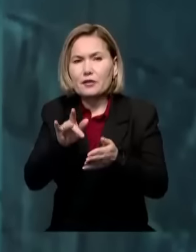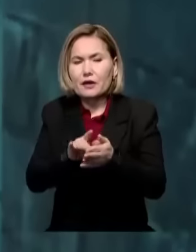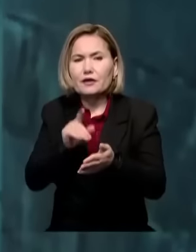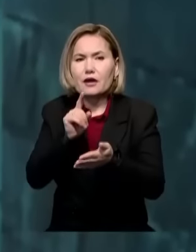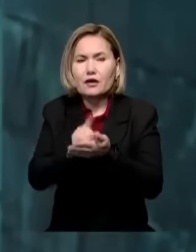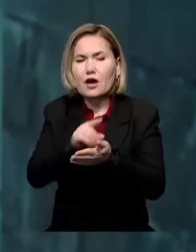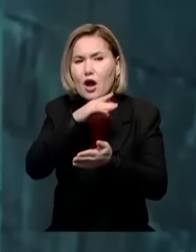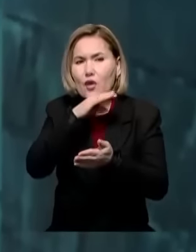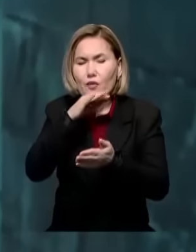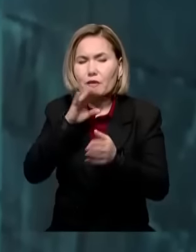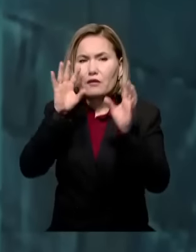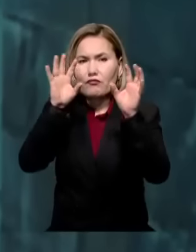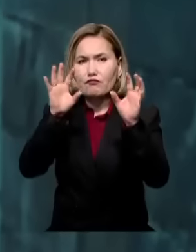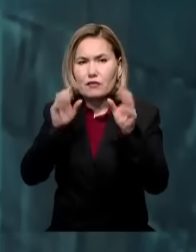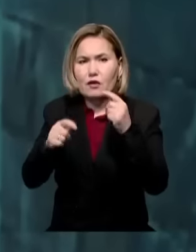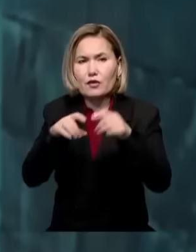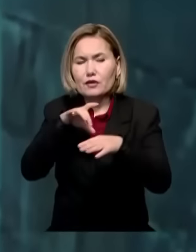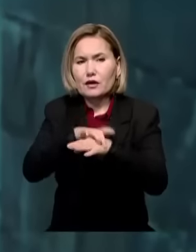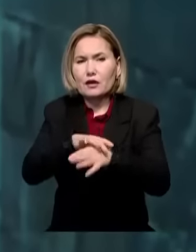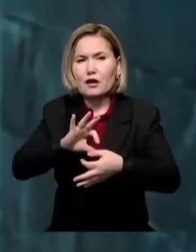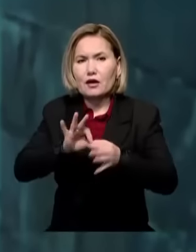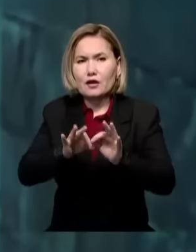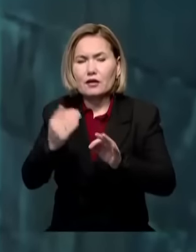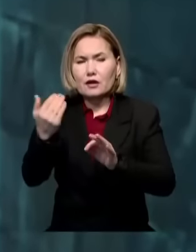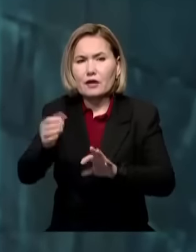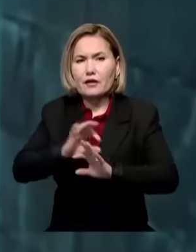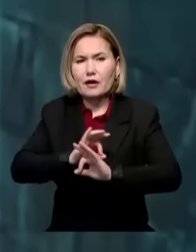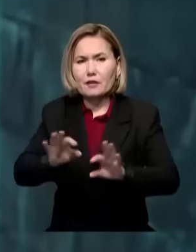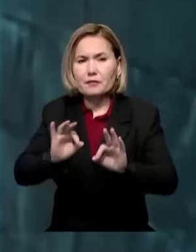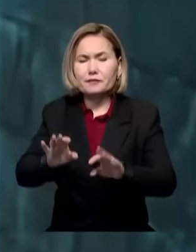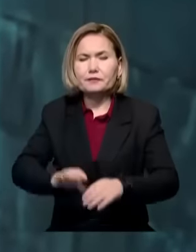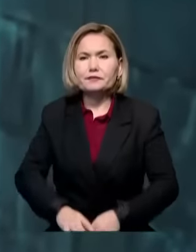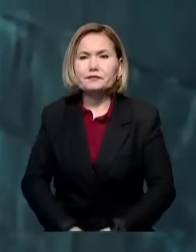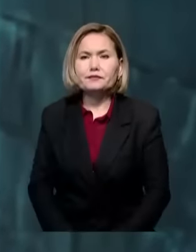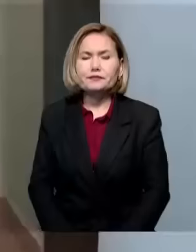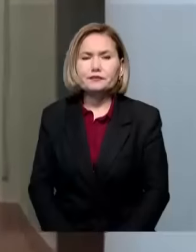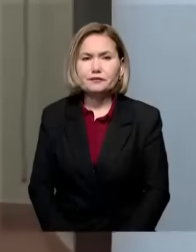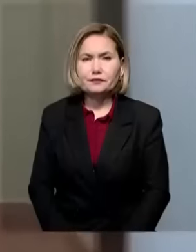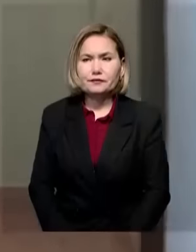тиісті талаптар сақталмайды. Толығырақ Айдарбек Айтмұхамбетұлы тарқатсын.